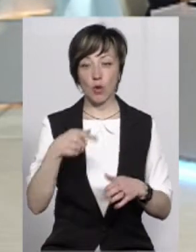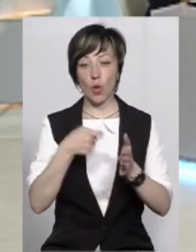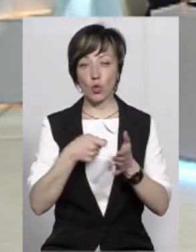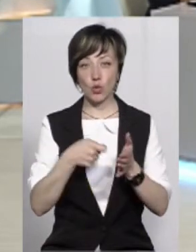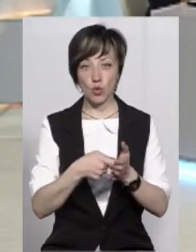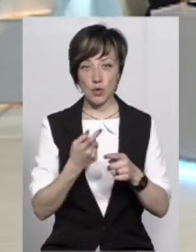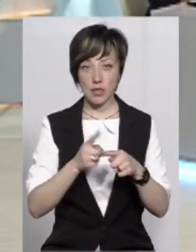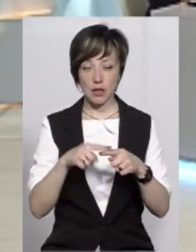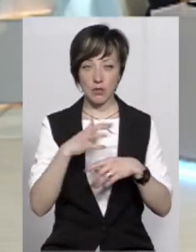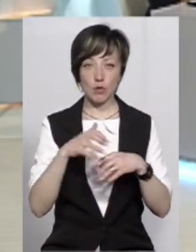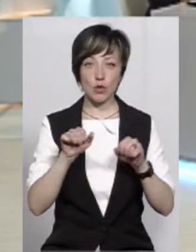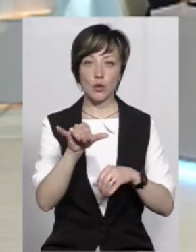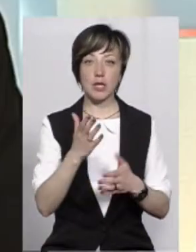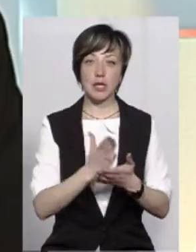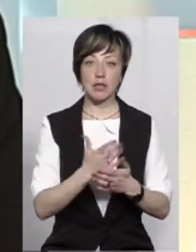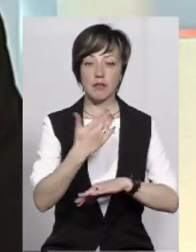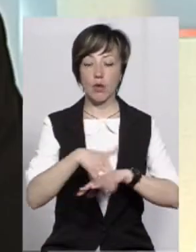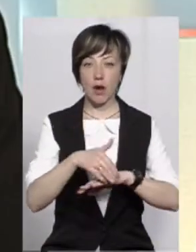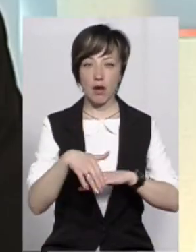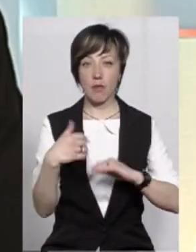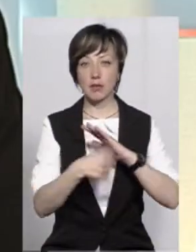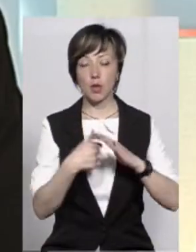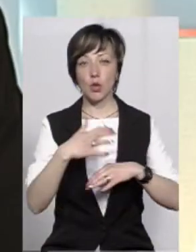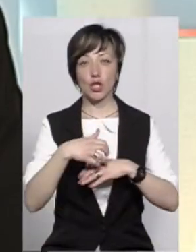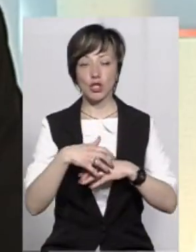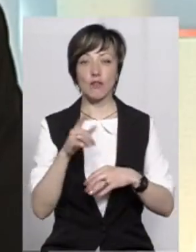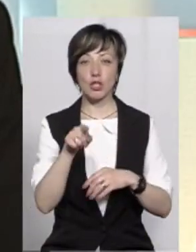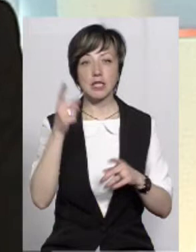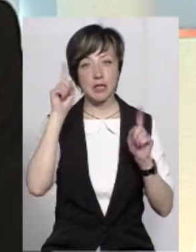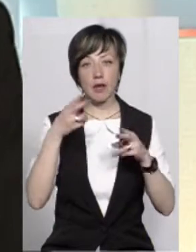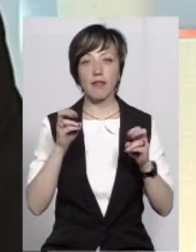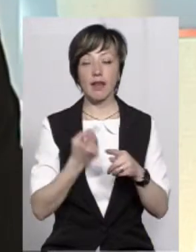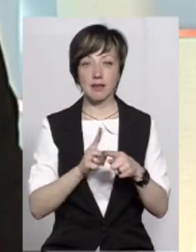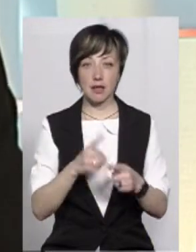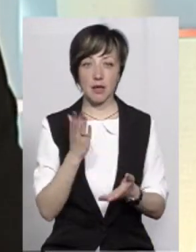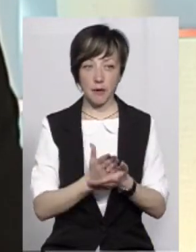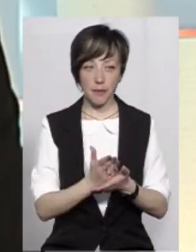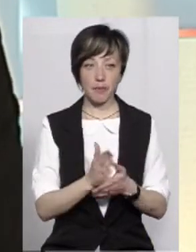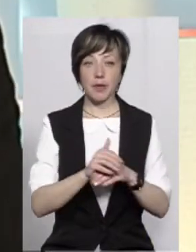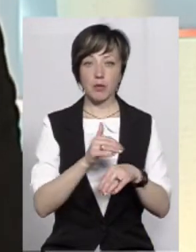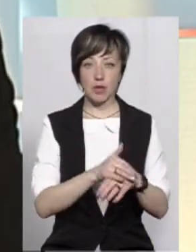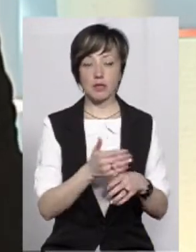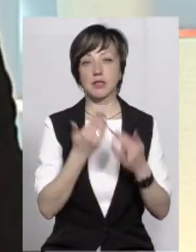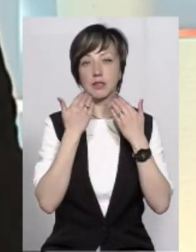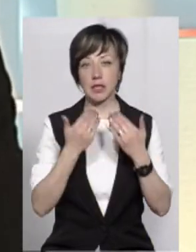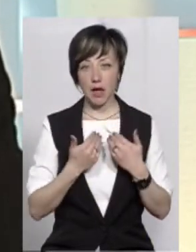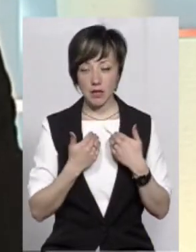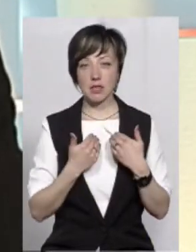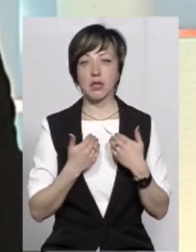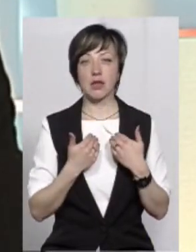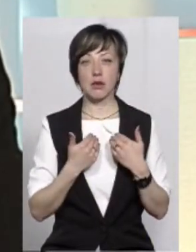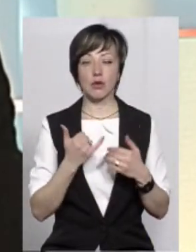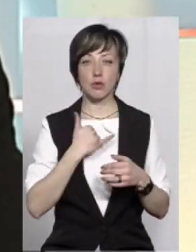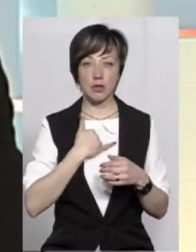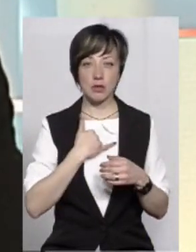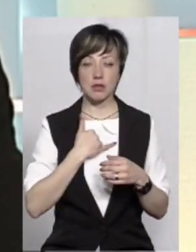годують безпритульних кішок, можливо, в них є там у дворах безпритульні кішки, вони знають, де ці кішки знаходяться, будь ласка, звертайтеся